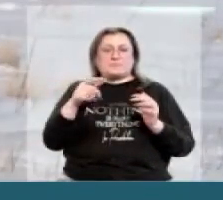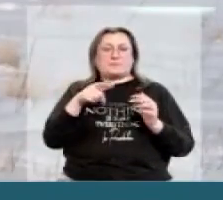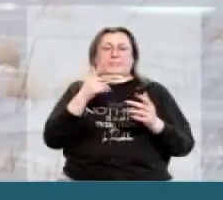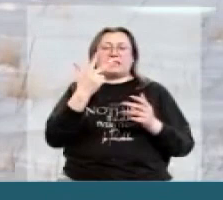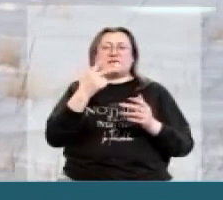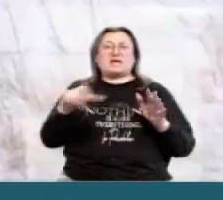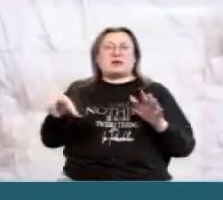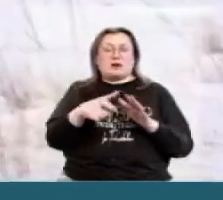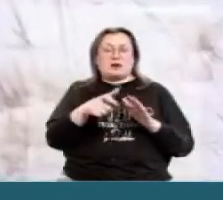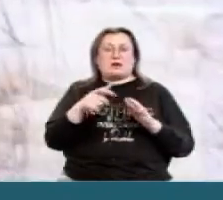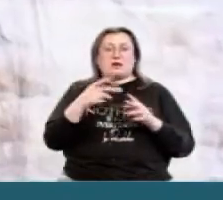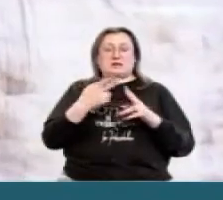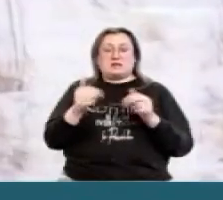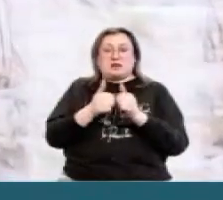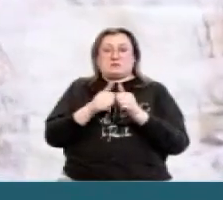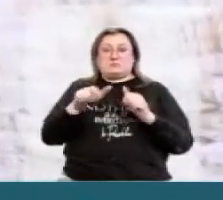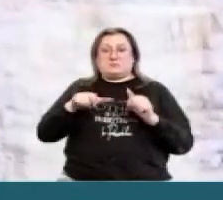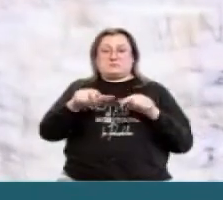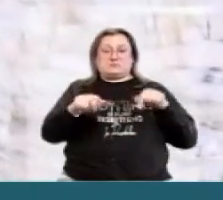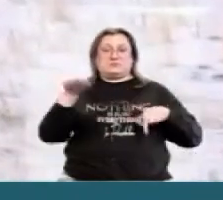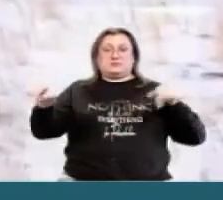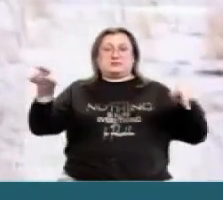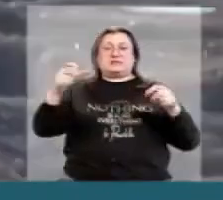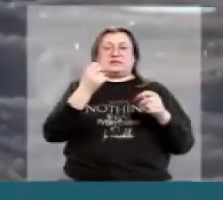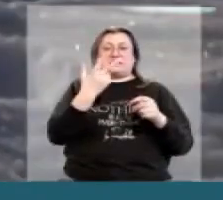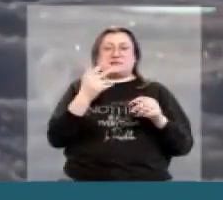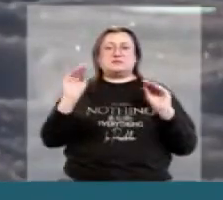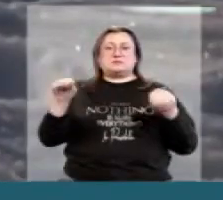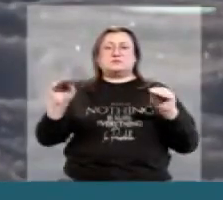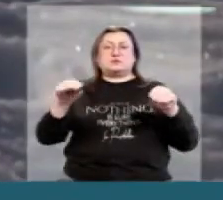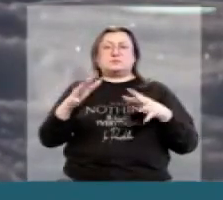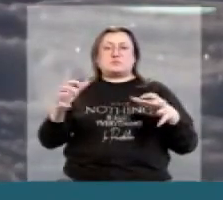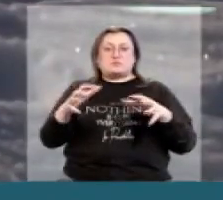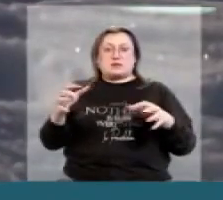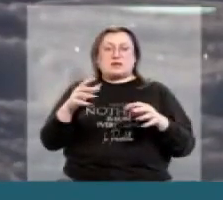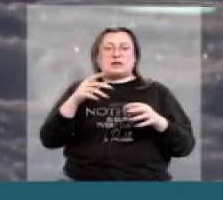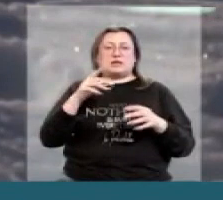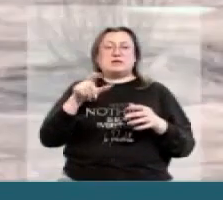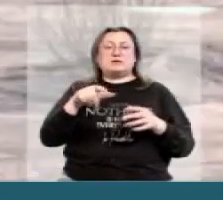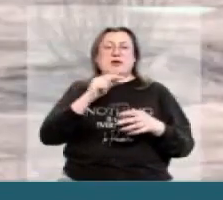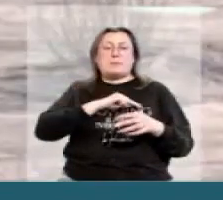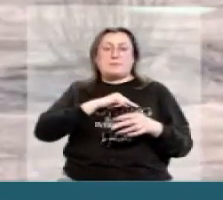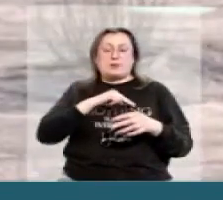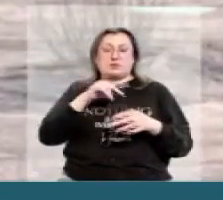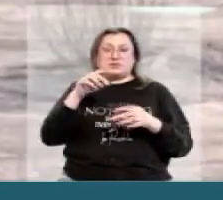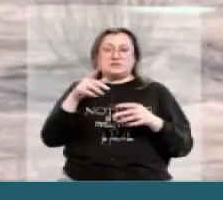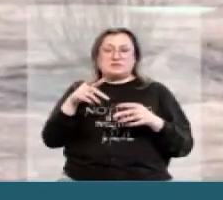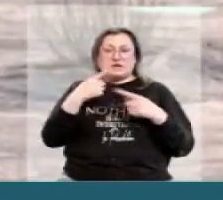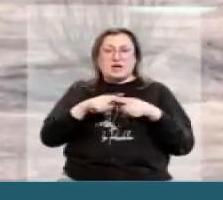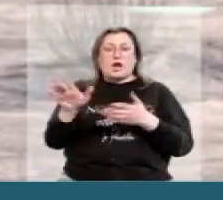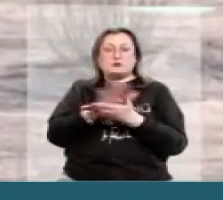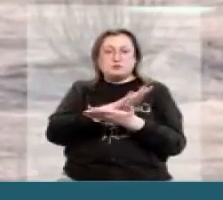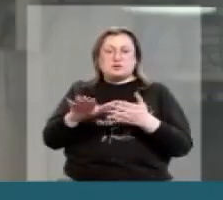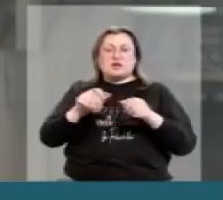по трем рекам, вдоль которых расположены 13 гидротехнических сооружений. В рамках инженерных работ произведено очищение